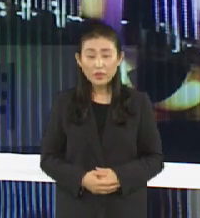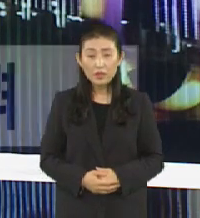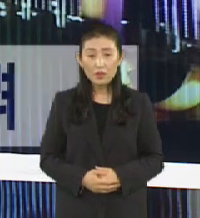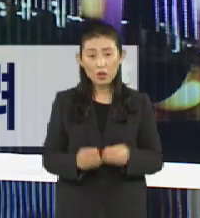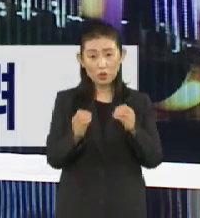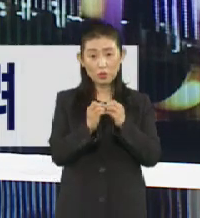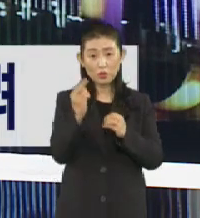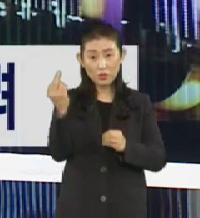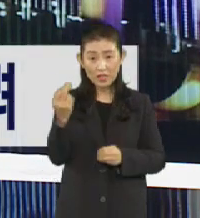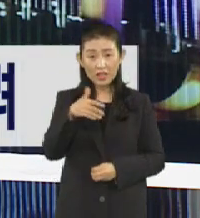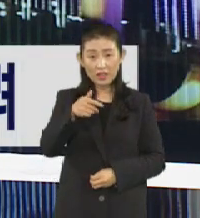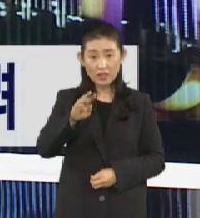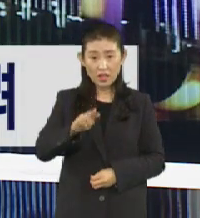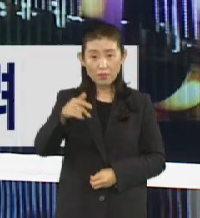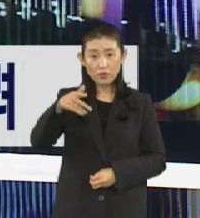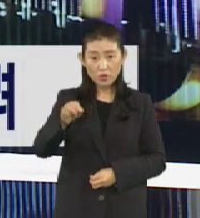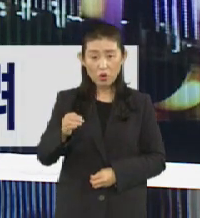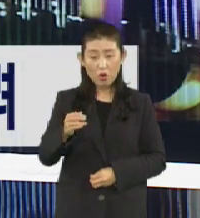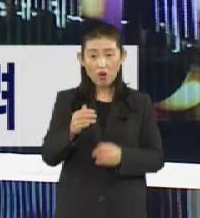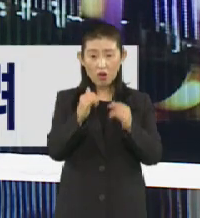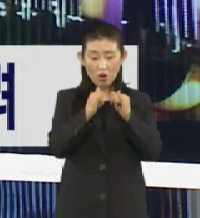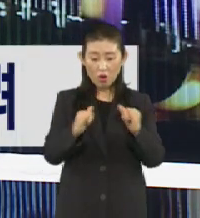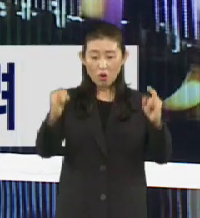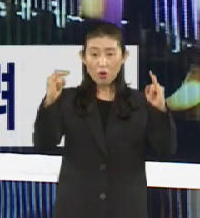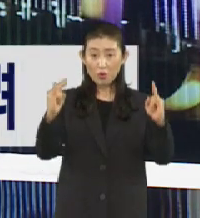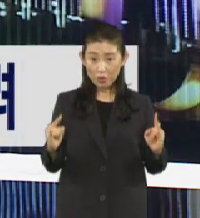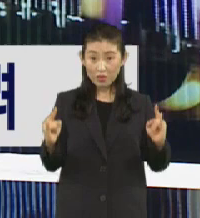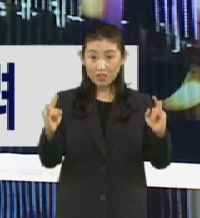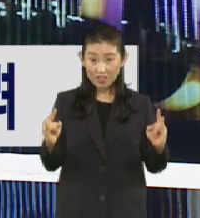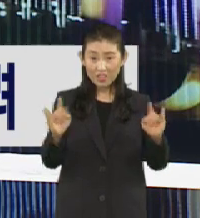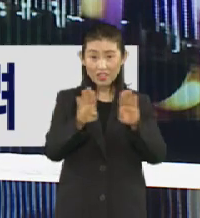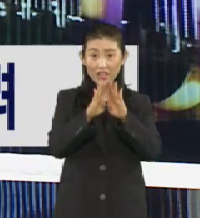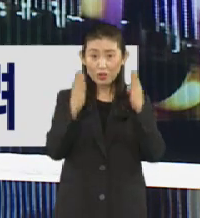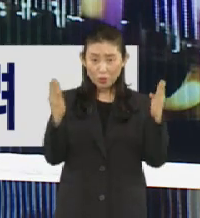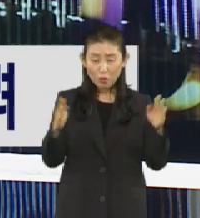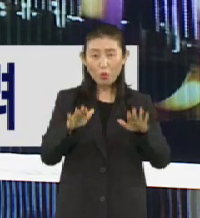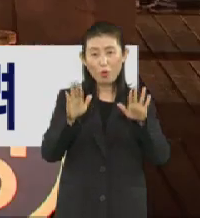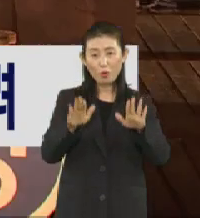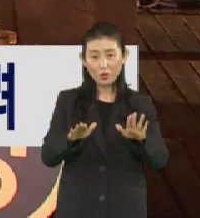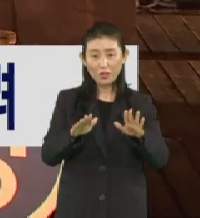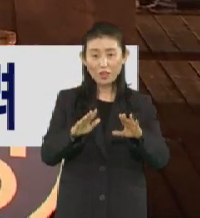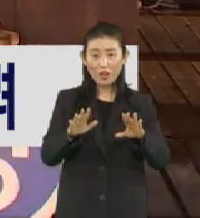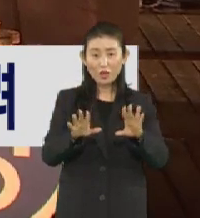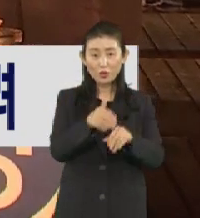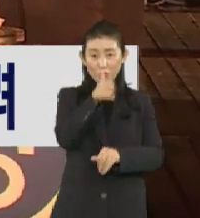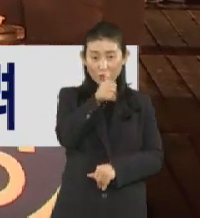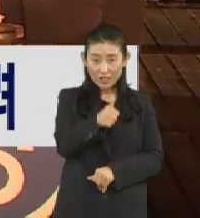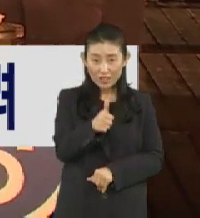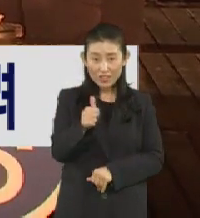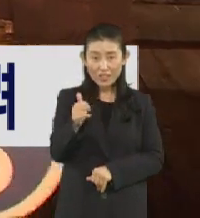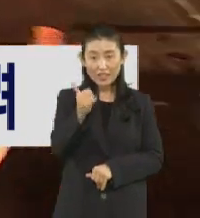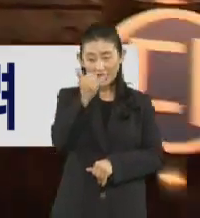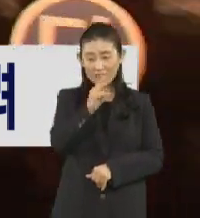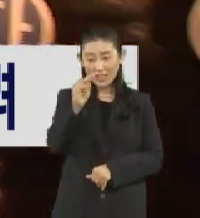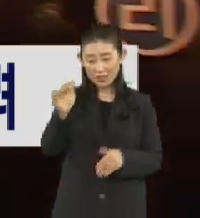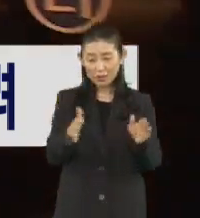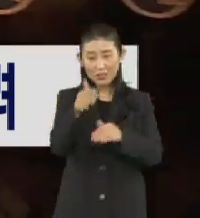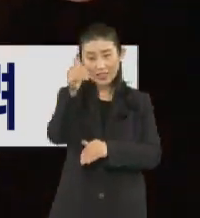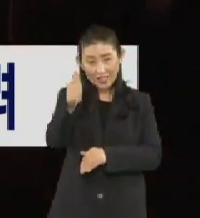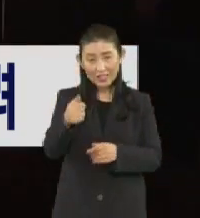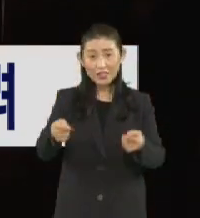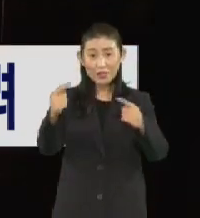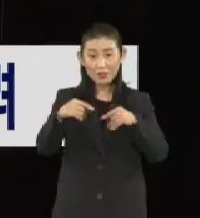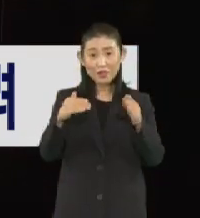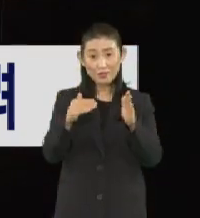동양에서 가장 긴 600m 길이의 논산 탑정호 출렁다리 개통식이 오늘 김부겸 총리와 양승조 지사 등이